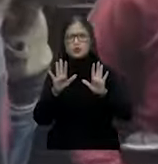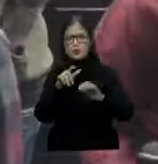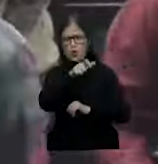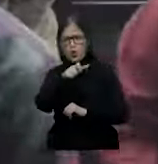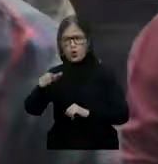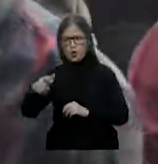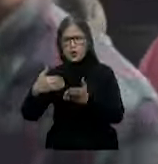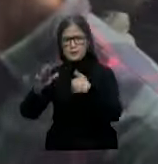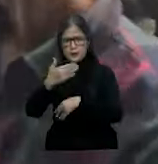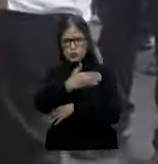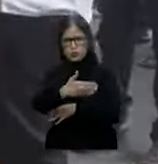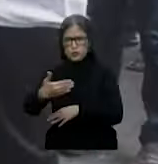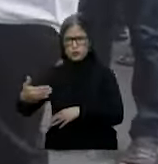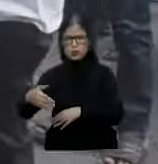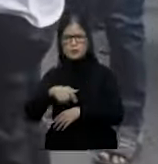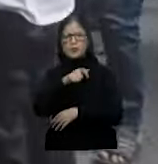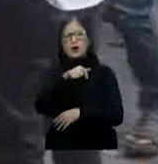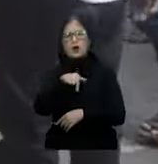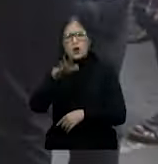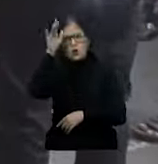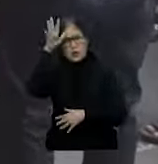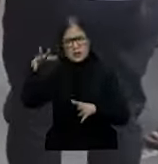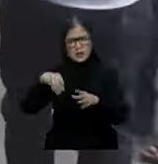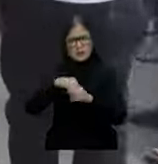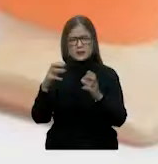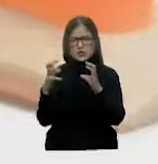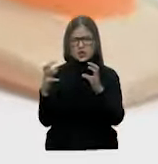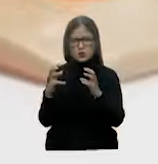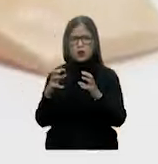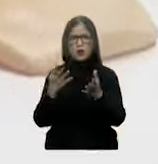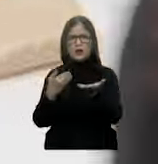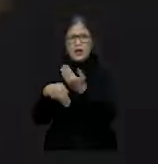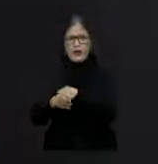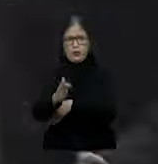jalan, bahkan beberapa di antaranya sempat terlibat keributan dengan pengguna jalan.